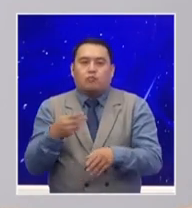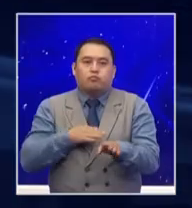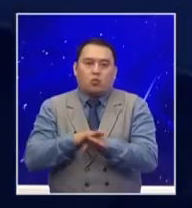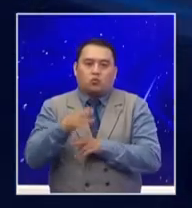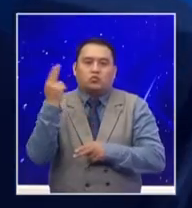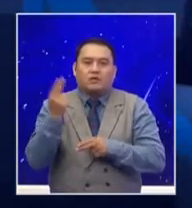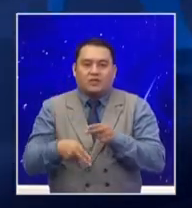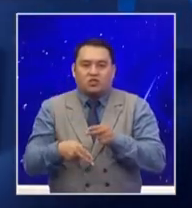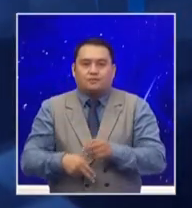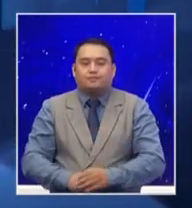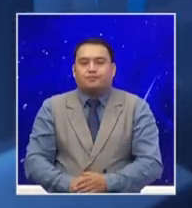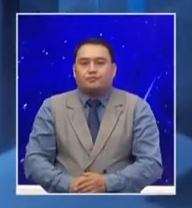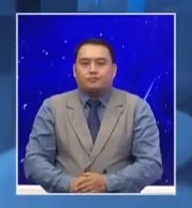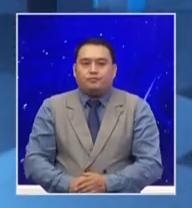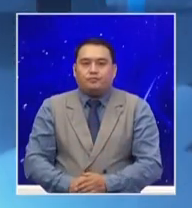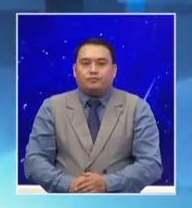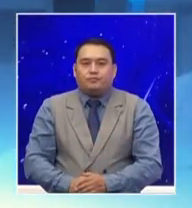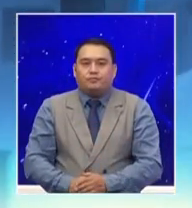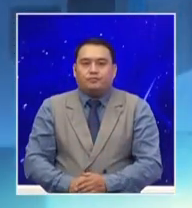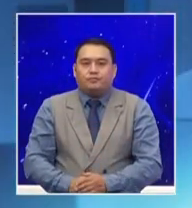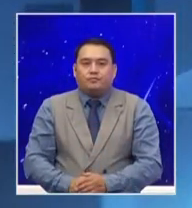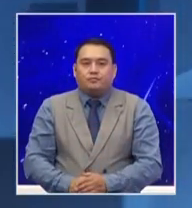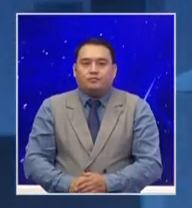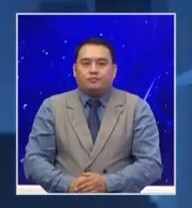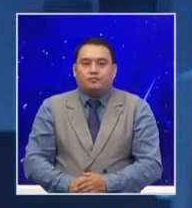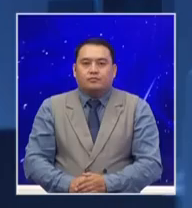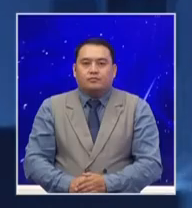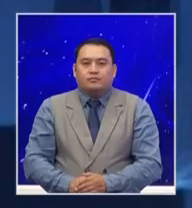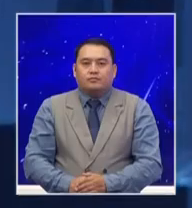завершены. Назгуль Бошан, Абзал Нусипов, телеканал ЖТСУ.